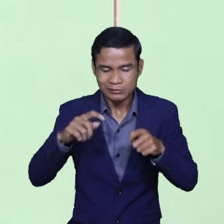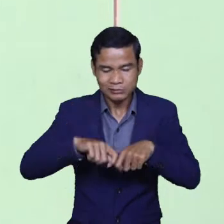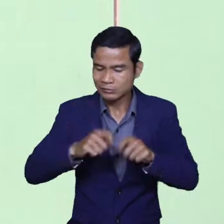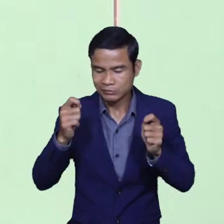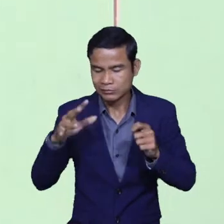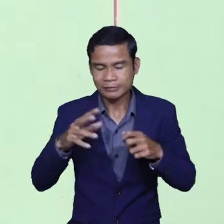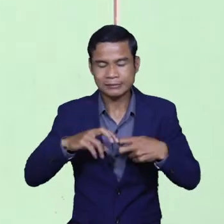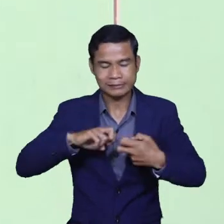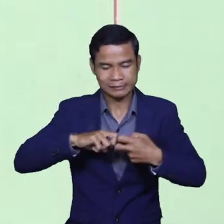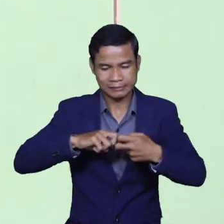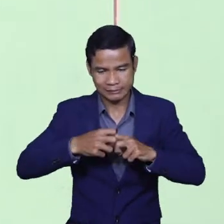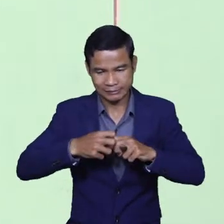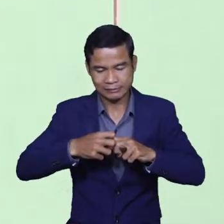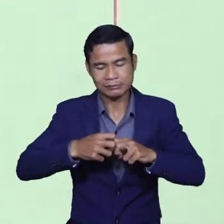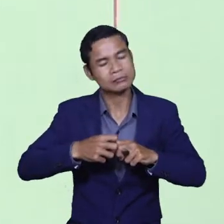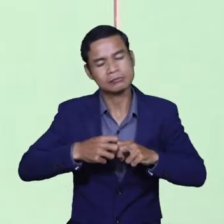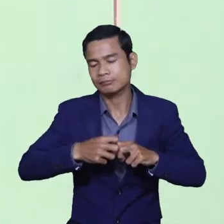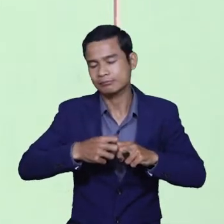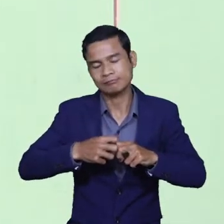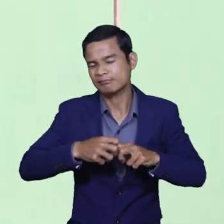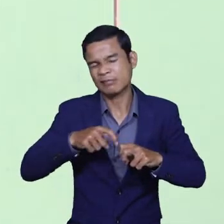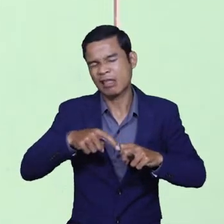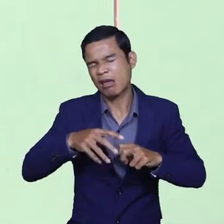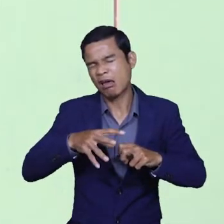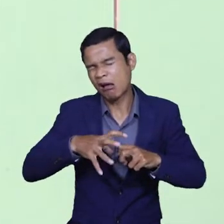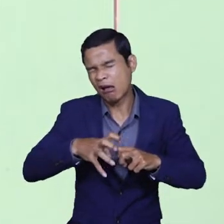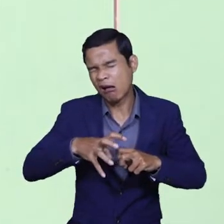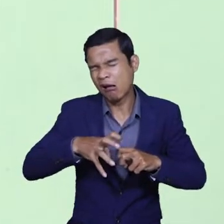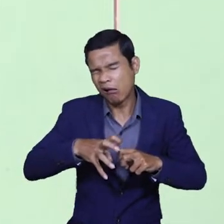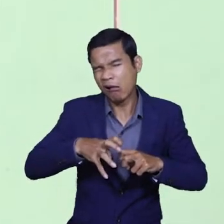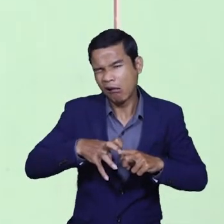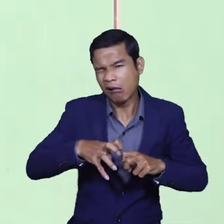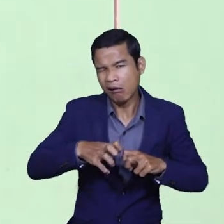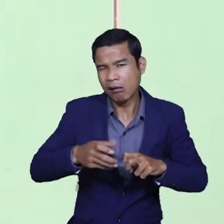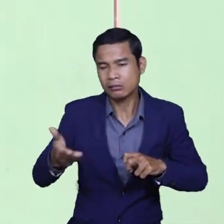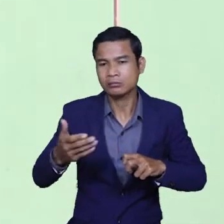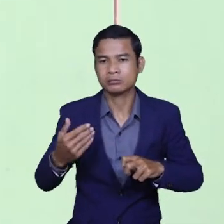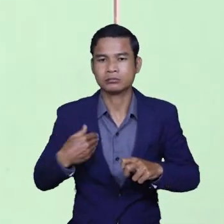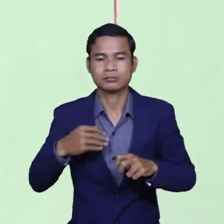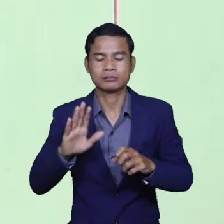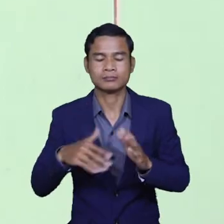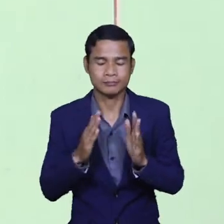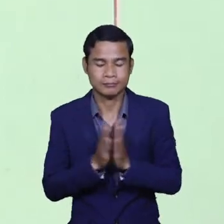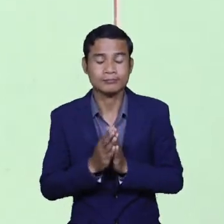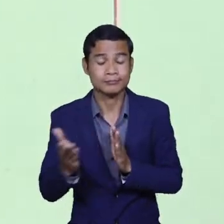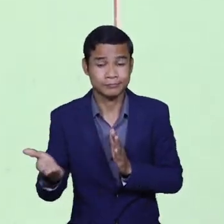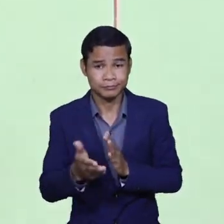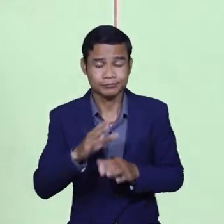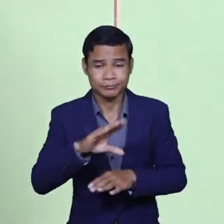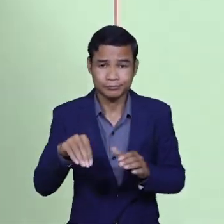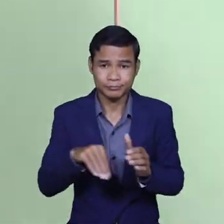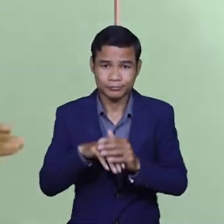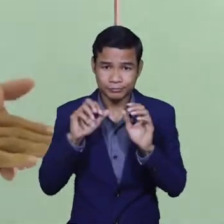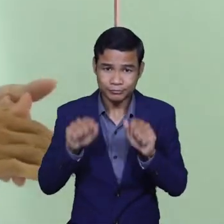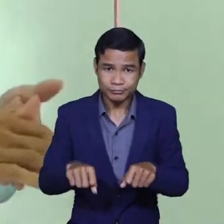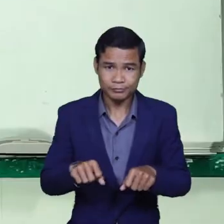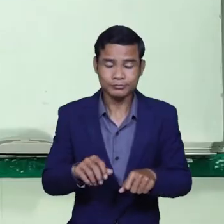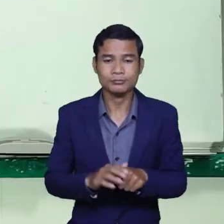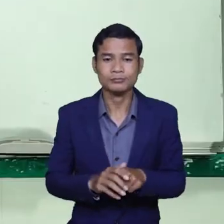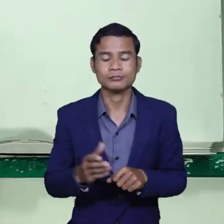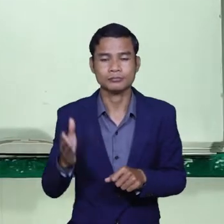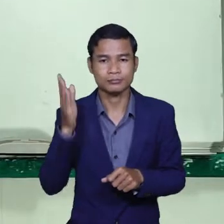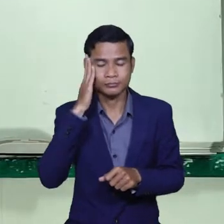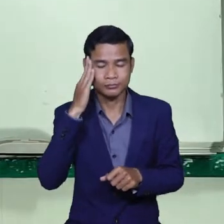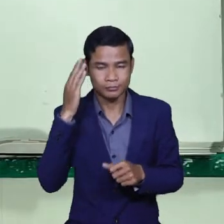ក្រិចហើយក៏បណ្ដាលឲ្យយើងចាមានការចាឈឺចាប់ដែរណាកូនណាចាអរគុណកូនកូនទាំងអស់គ្នាចាអញ្ចឹងកូនបានចាដឹ